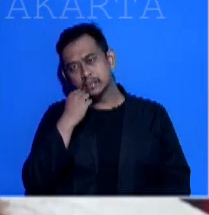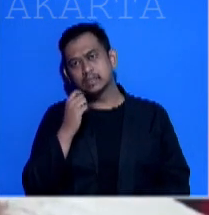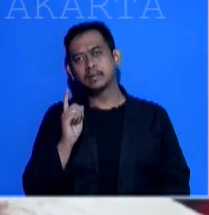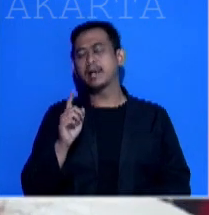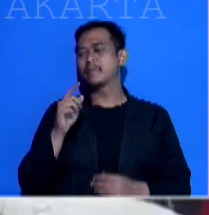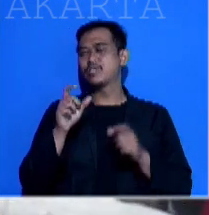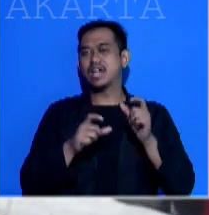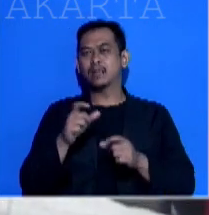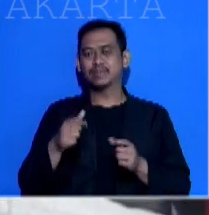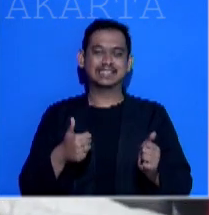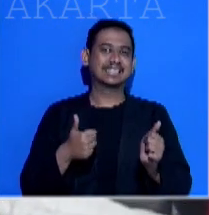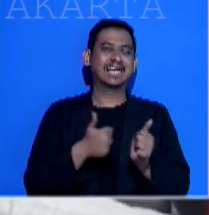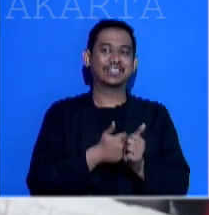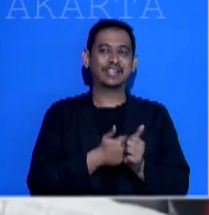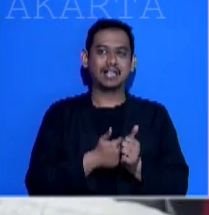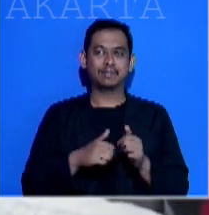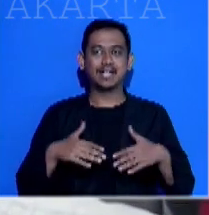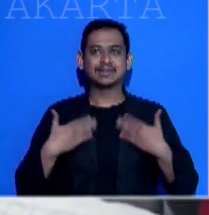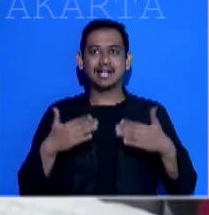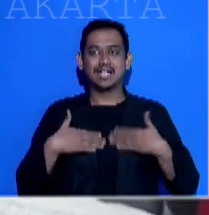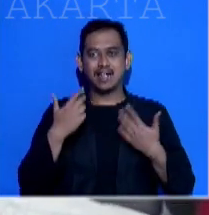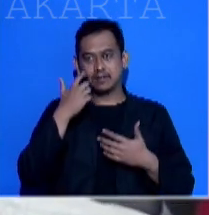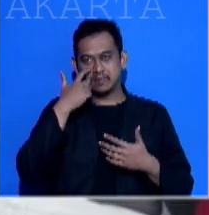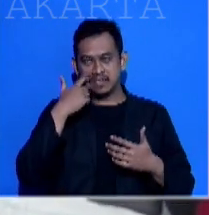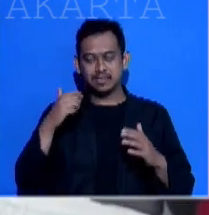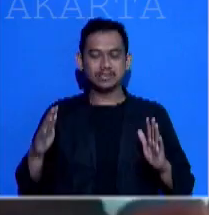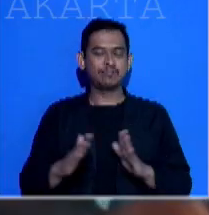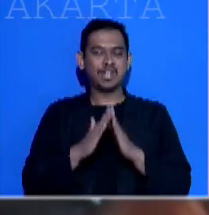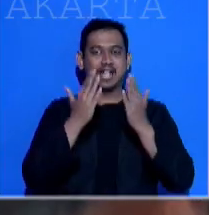dapat turut serta merayakan Hari Raya Waisak. Demikian Aditya Putratama.